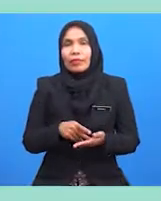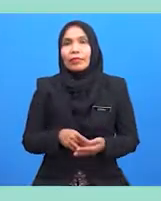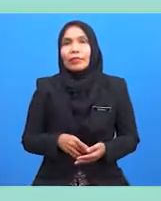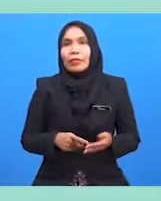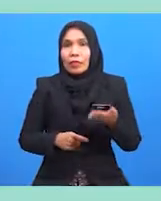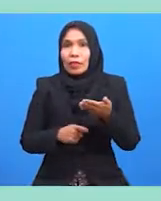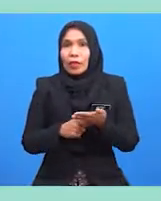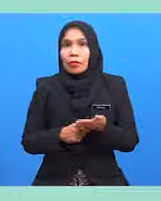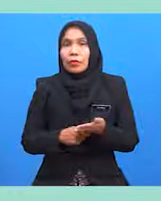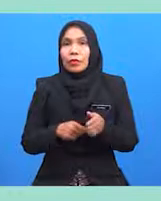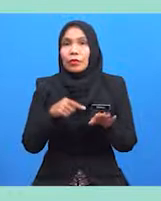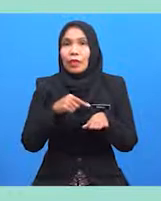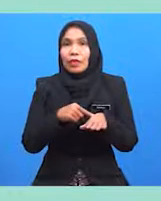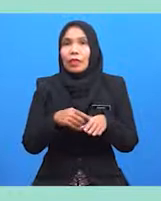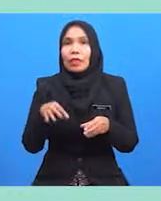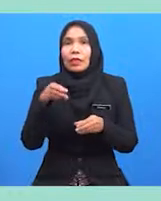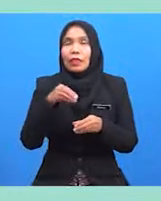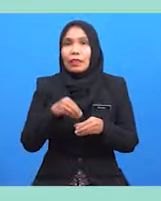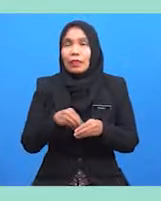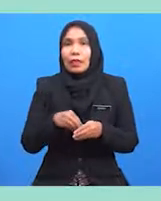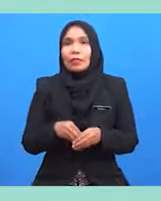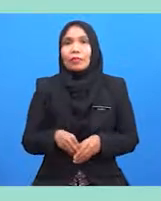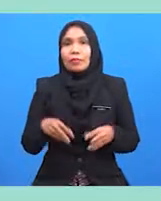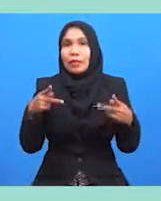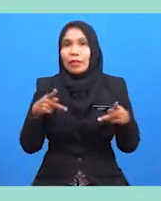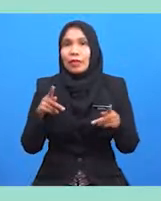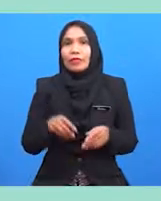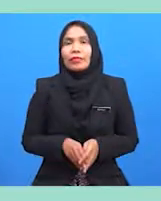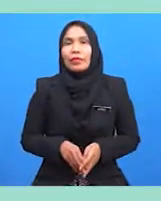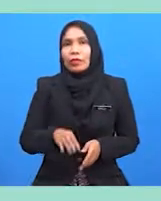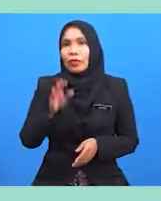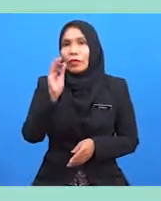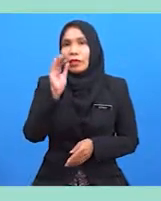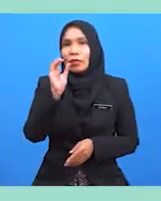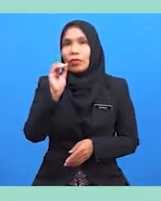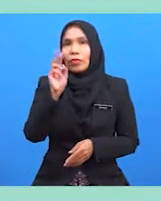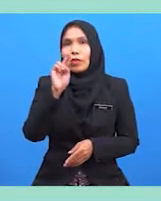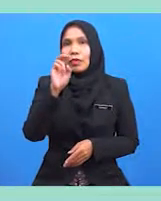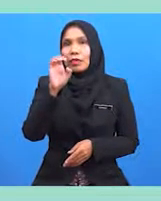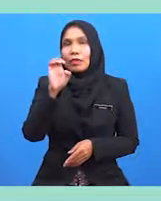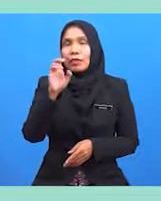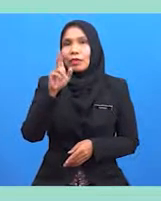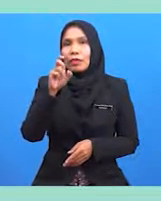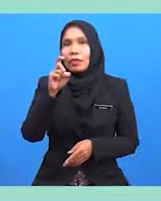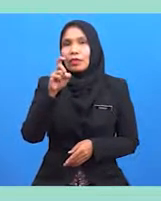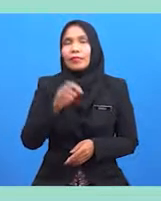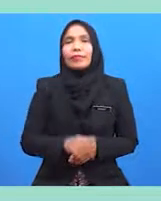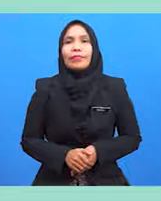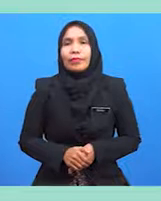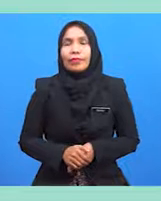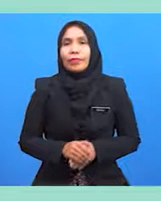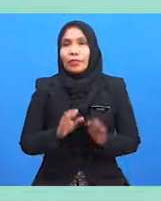dalam pasaran pertukaran asing yang dikenali sebagai Forex. Contohnya, Bank Negara